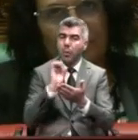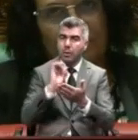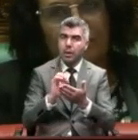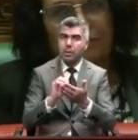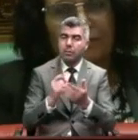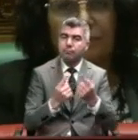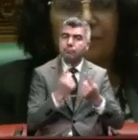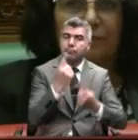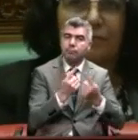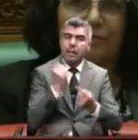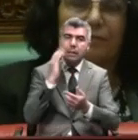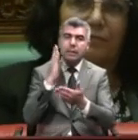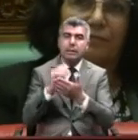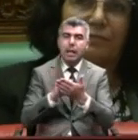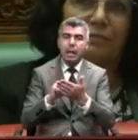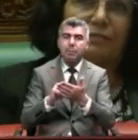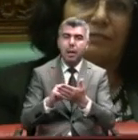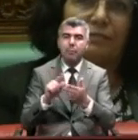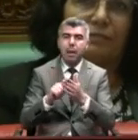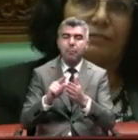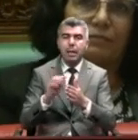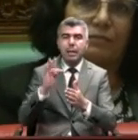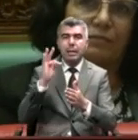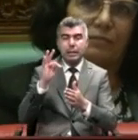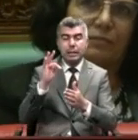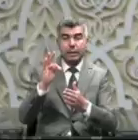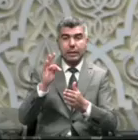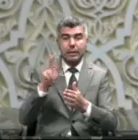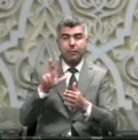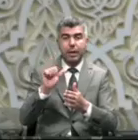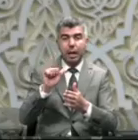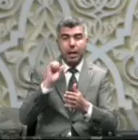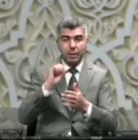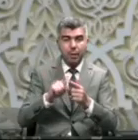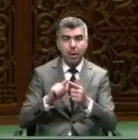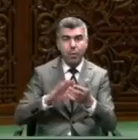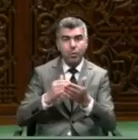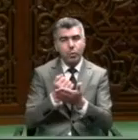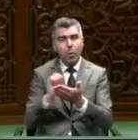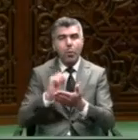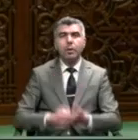والمرحلي للضريبه على القيمه المضافه على المواد والخدمات الاساسيه